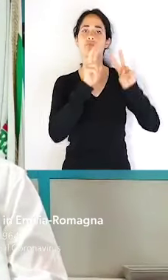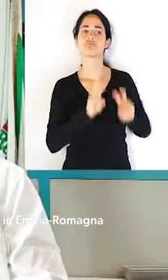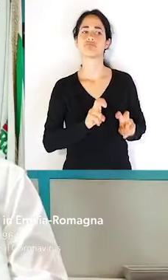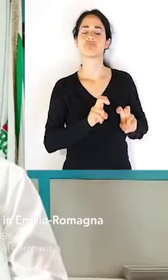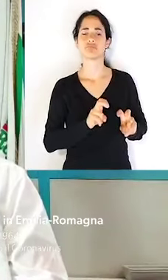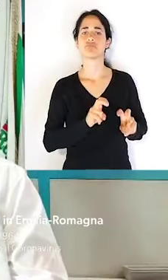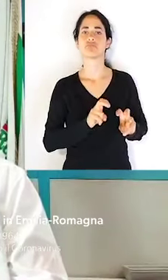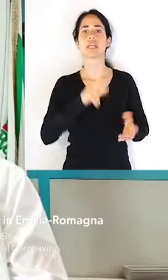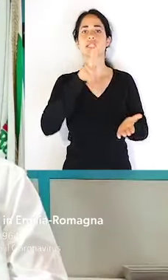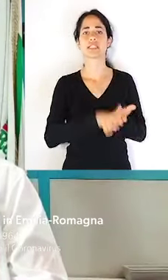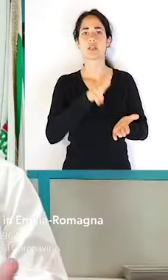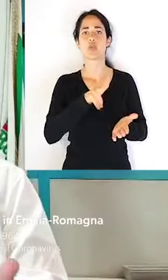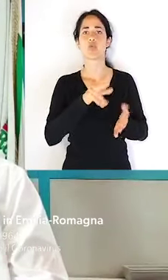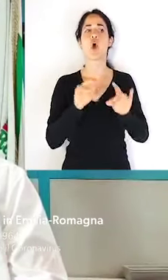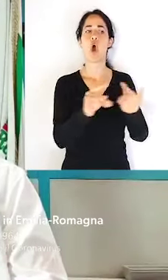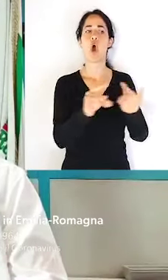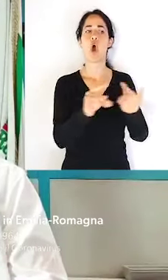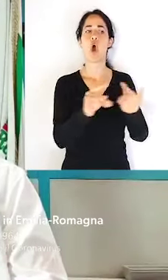da Covid, e test sierologici.